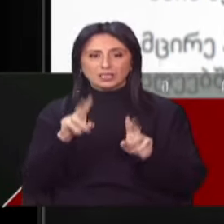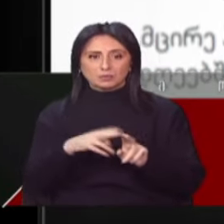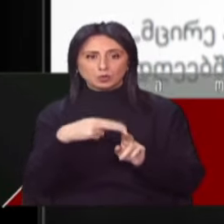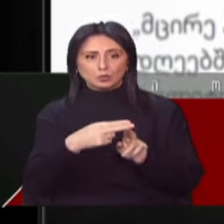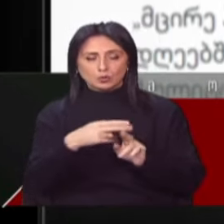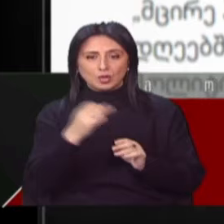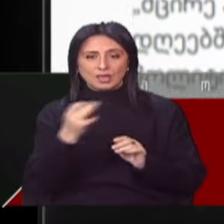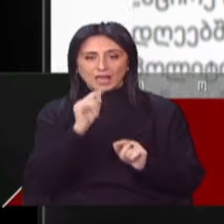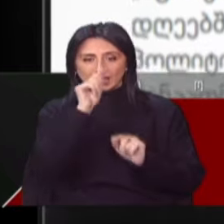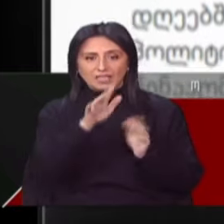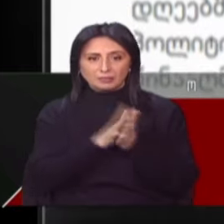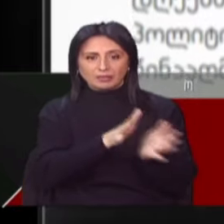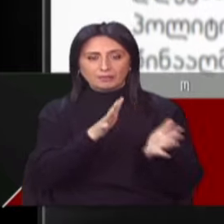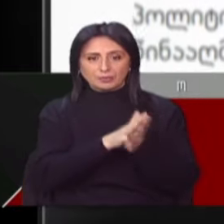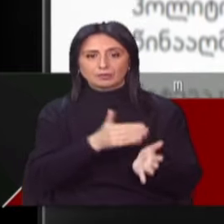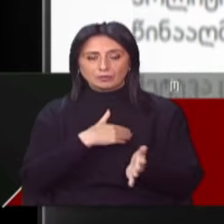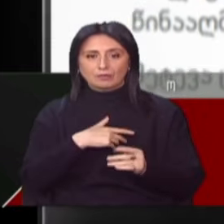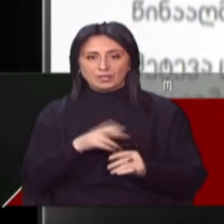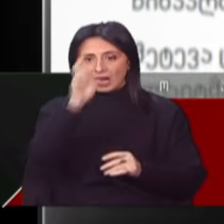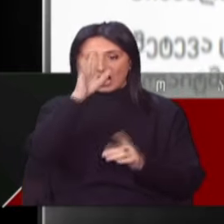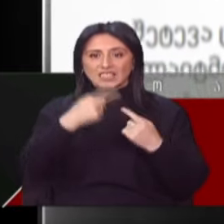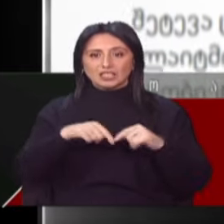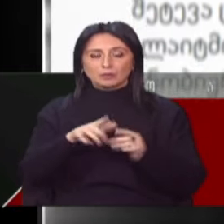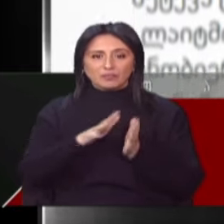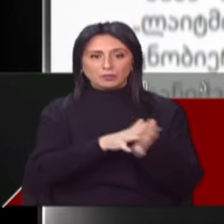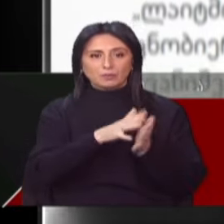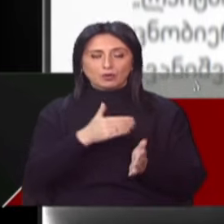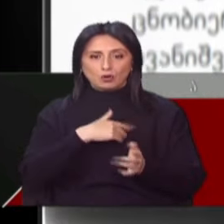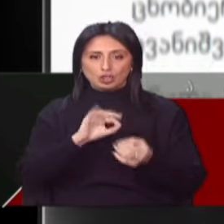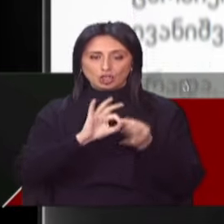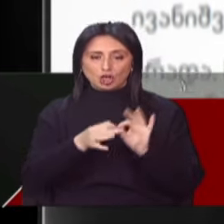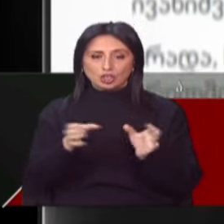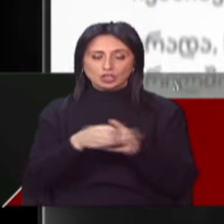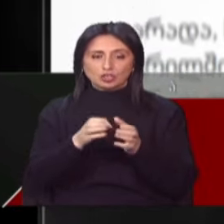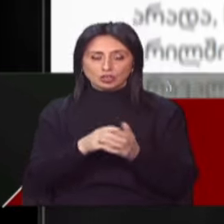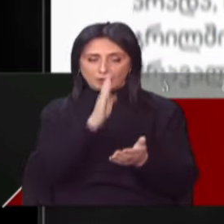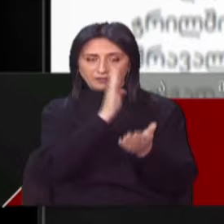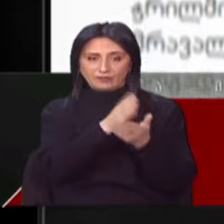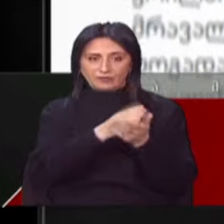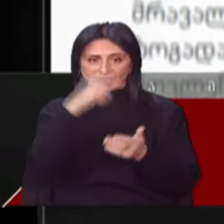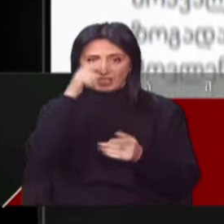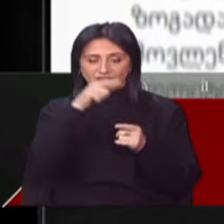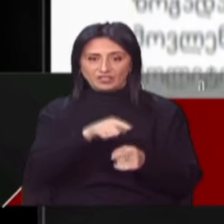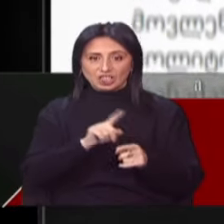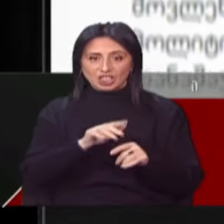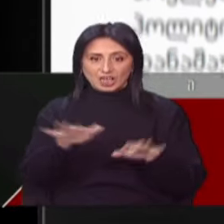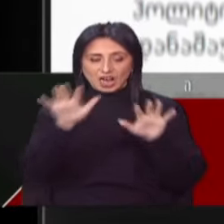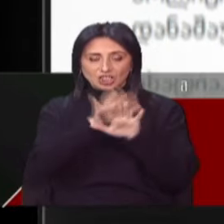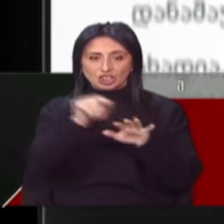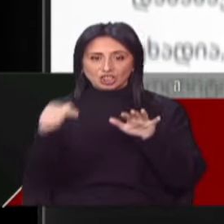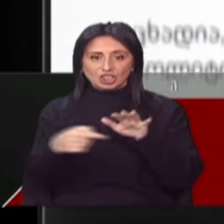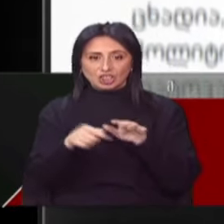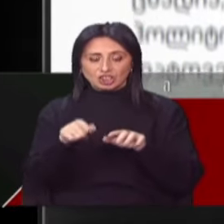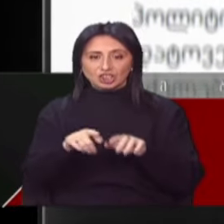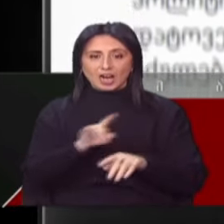ანგაჟირებული დაინტერესებული პირებისა და რიგი არასამთავრობო ორგანიზაციების კონკრეტული დაჯგუფება დგას, რომელიც რჩება, რა ჩდილში წარმოადგენს